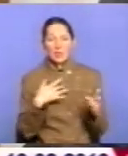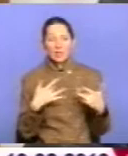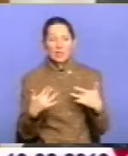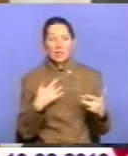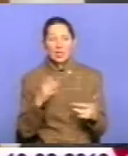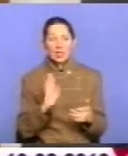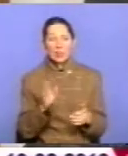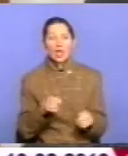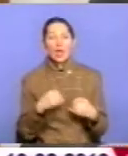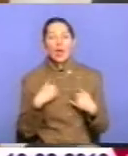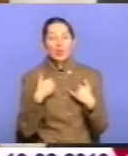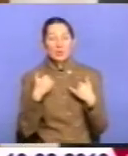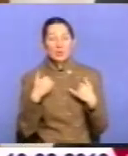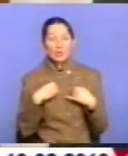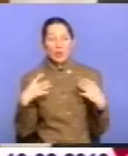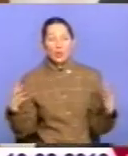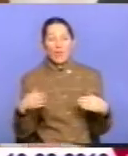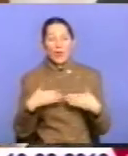урочисте відкриття, там